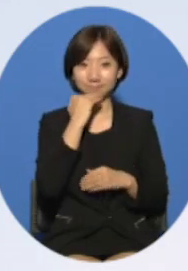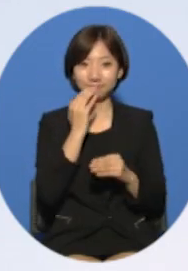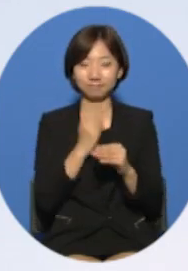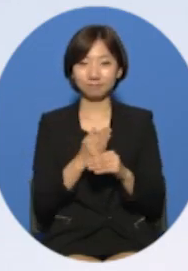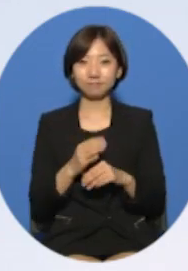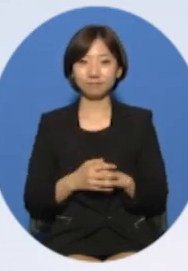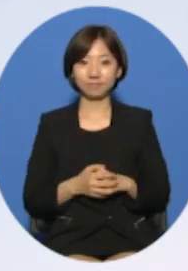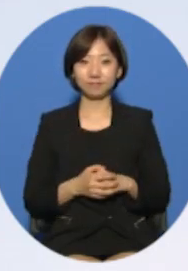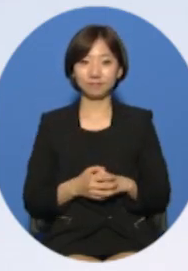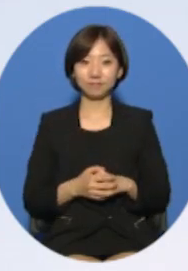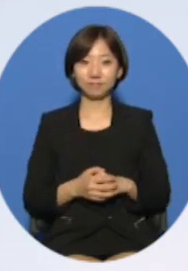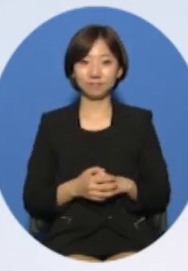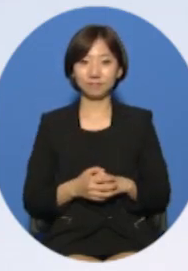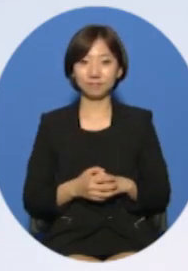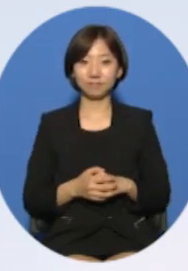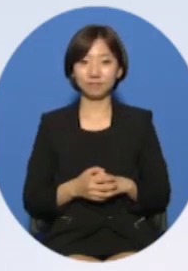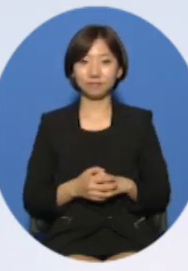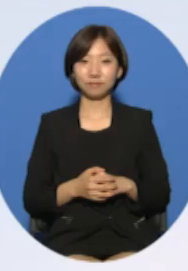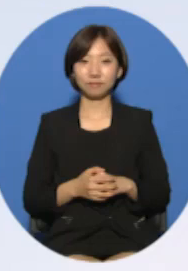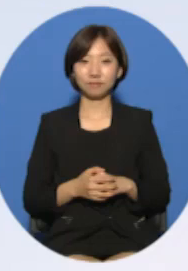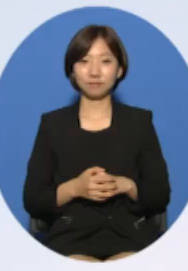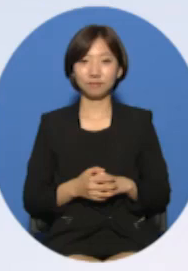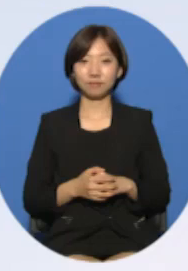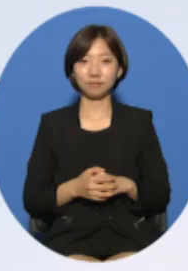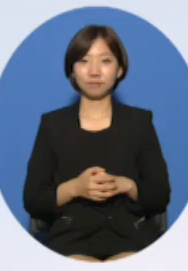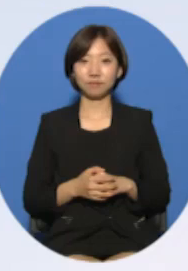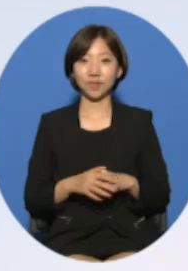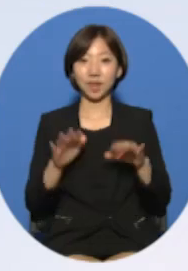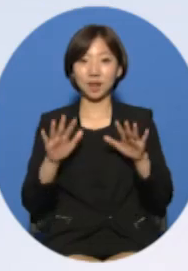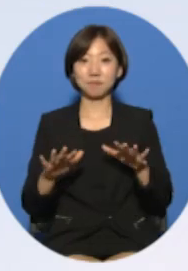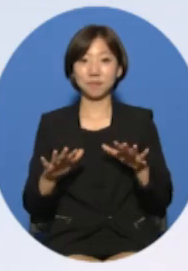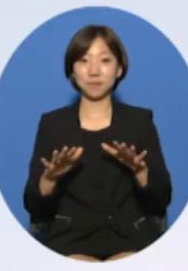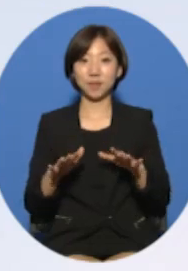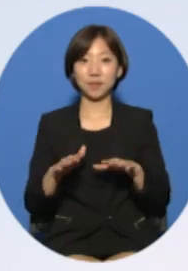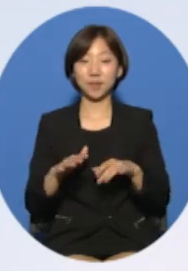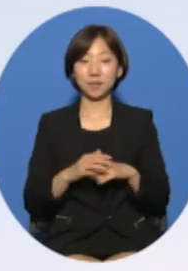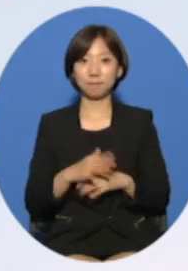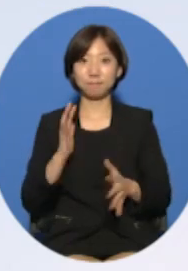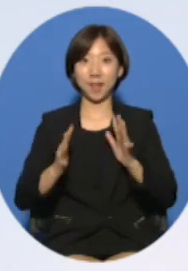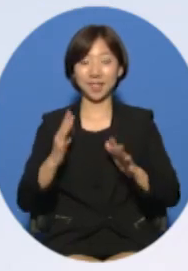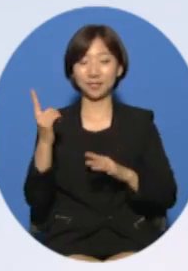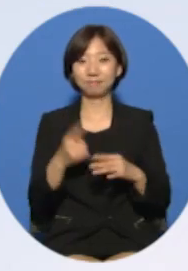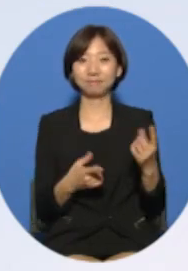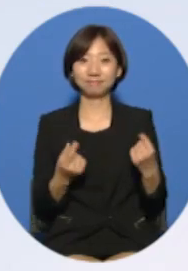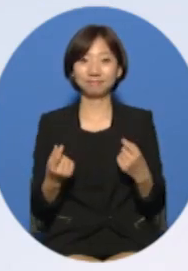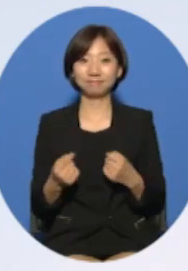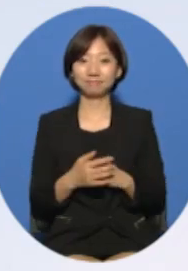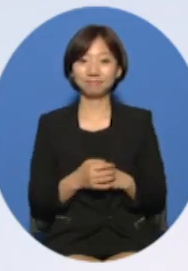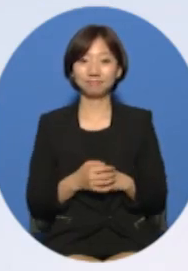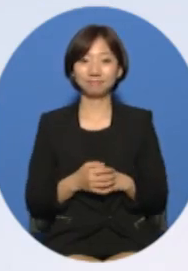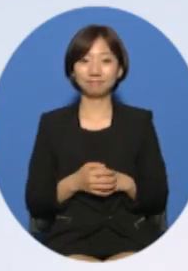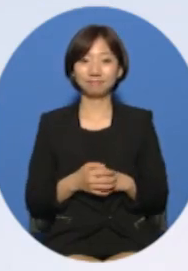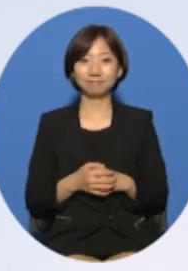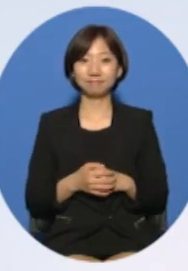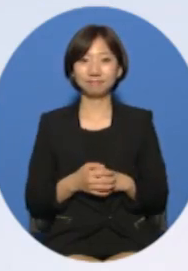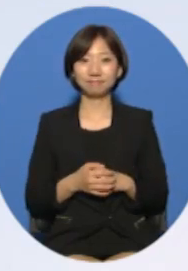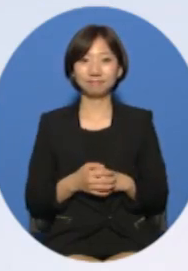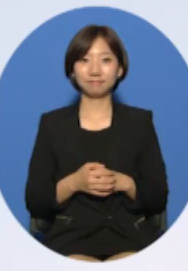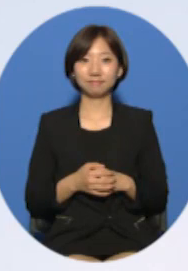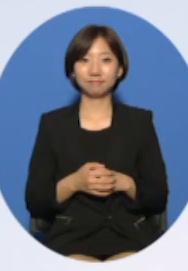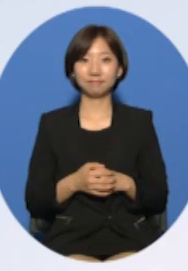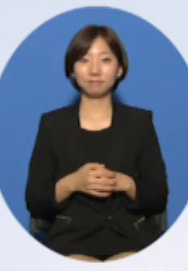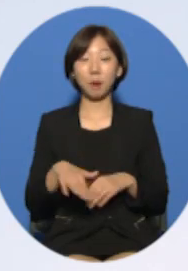한번 이번 선거는 내가 처음 한번 해볼까다 하고 아주 네. 그 마음 먹고 오신 것 같아요. 네. 그렇죠. 너무 좋고요. 물론 네.